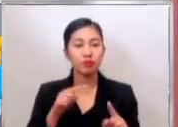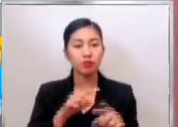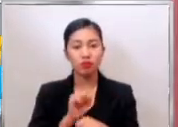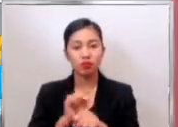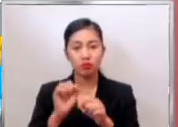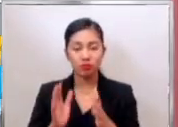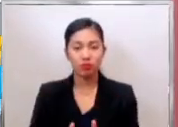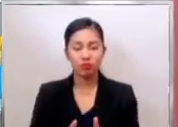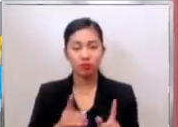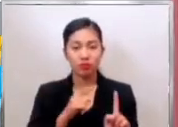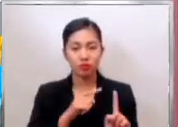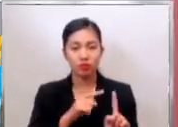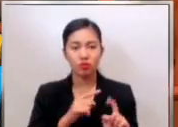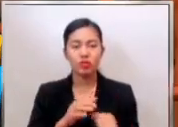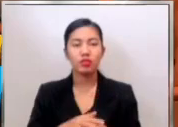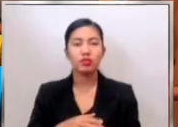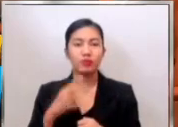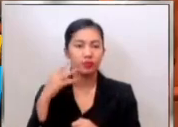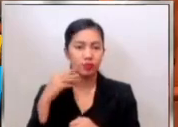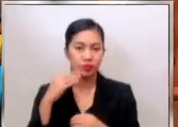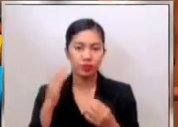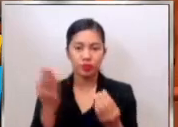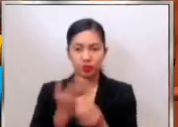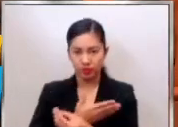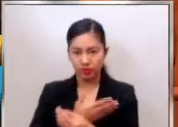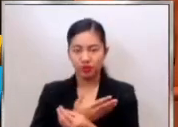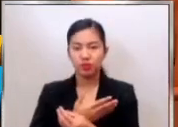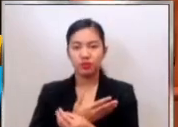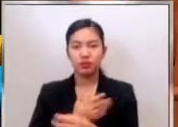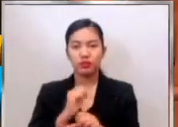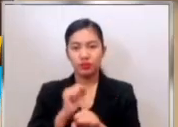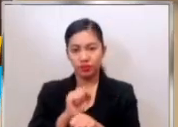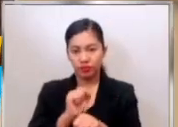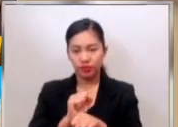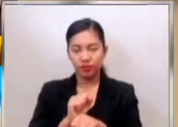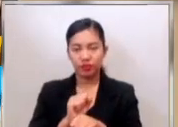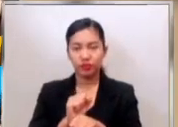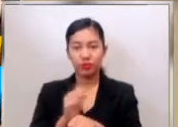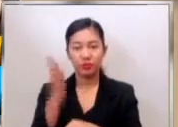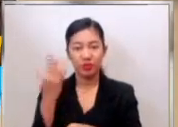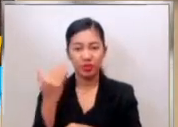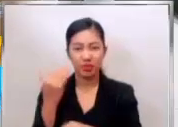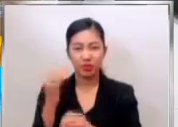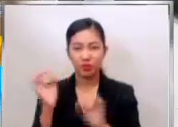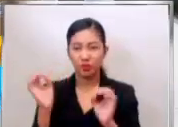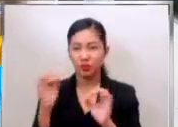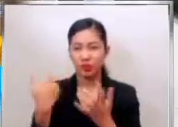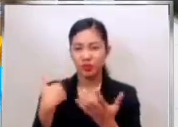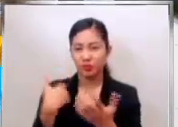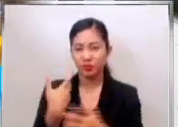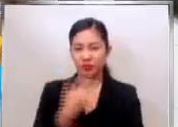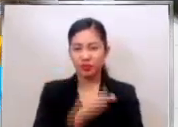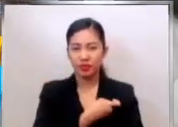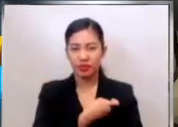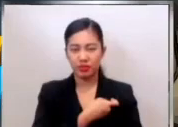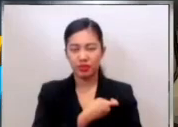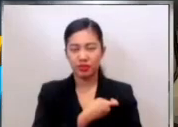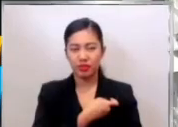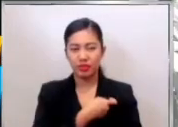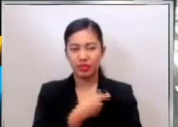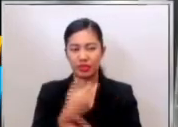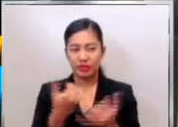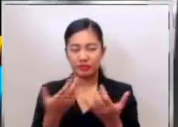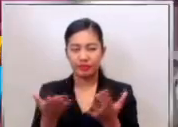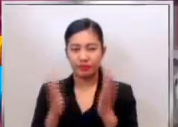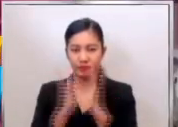na tinanggal sa trabaho at dahil hindi siya nababakunahan, kung kaya't humingi siya ng tulong sa amin at